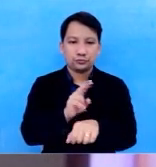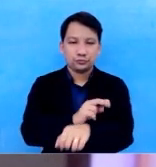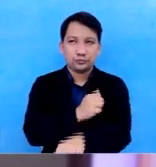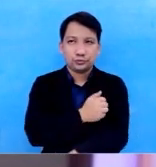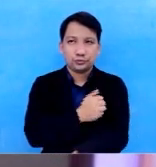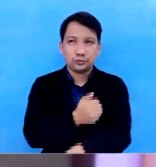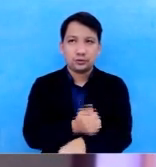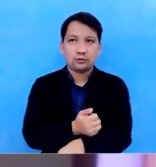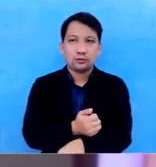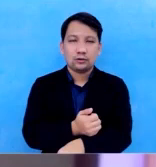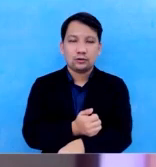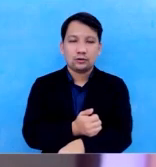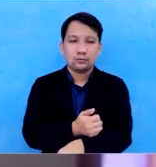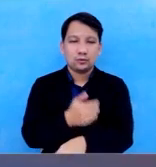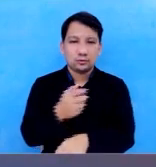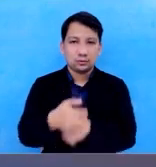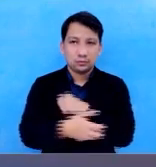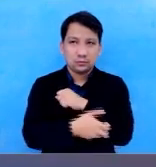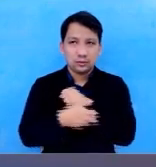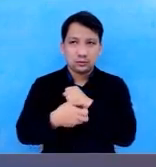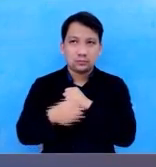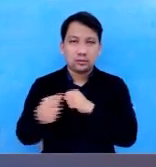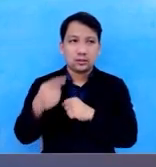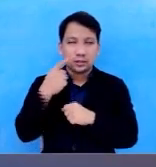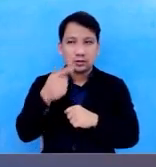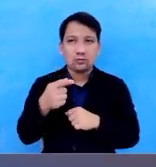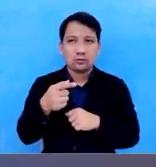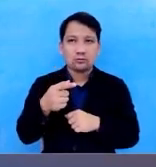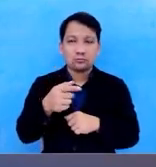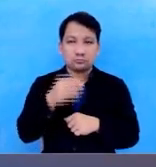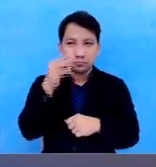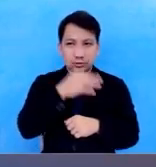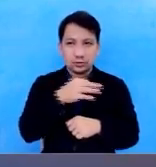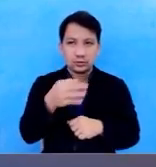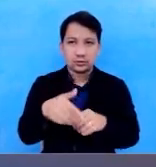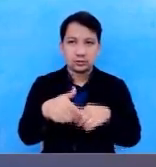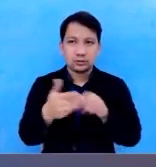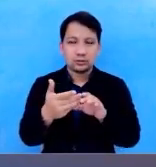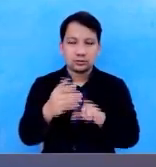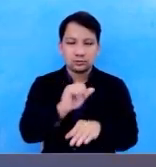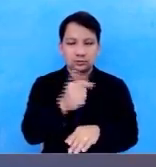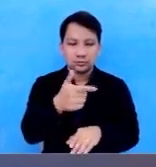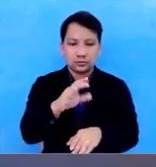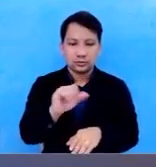at swindling ang dalawang babaeng scammer. Wala pa namang pahayag ang virtual wallet app na ginamit ng mga